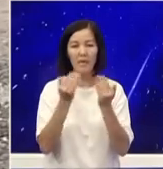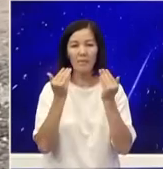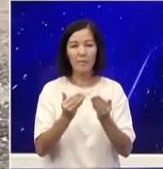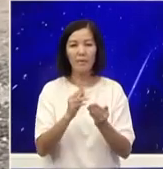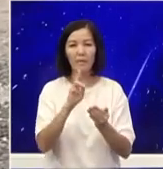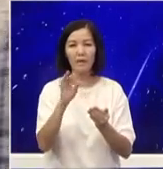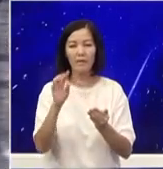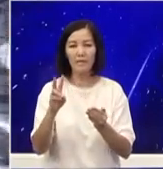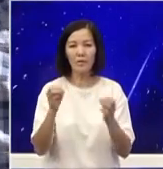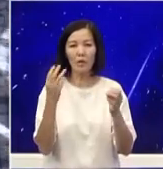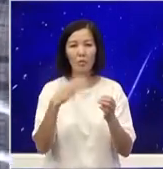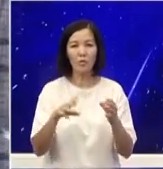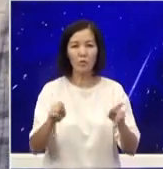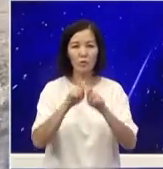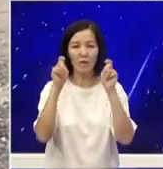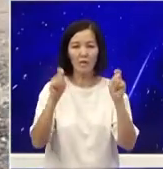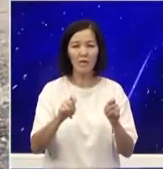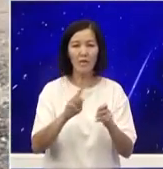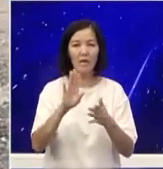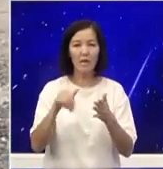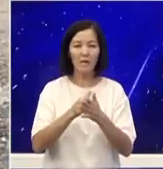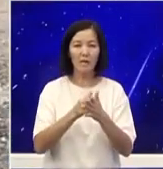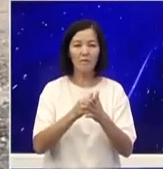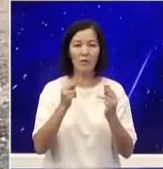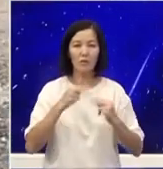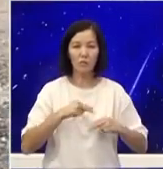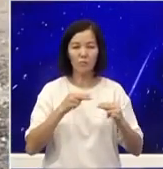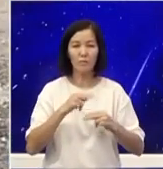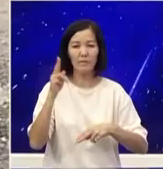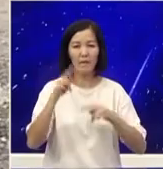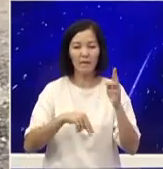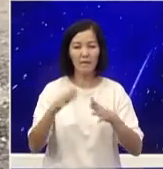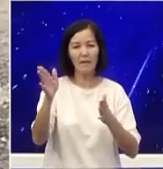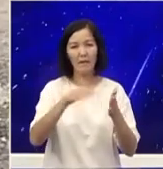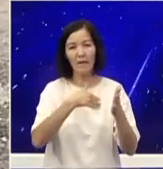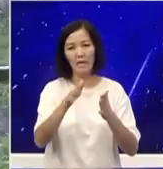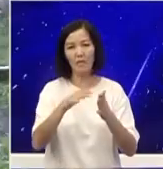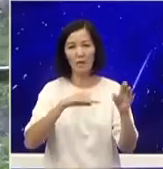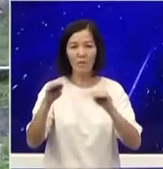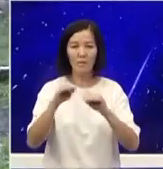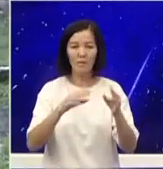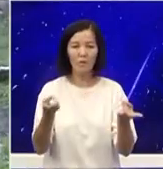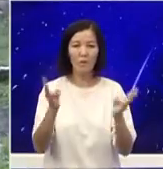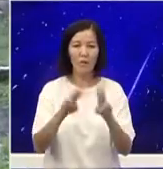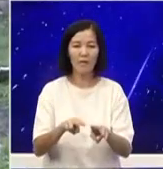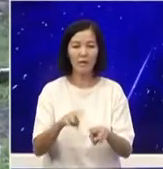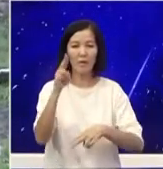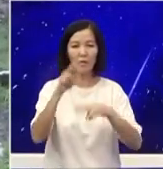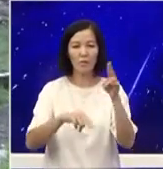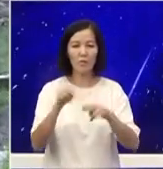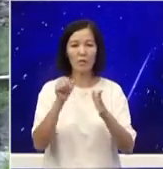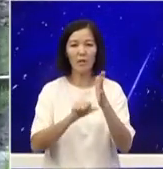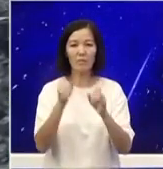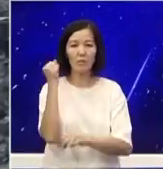күні пайдалануға бермекпіз. Негізгі жұмысты аяқтадық. Тек әрлеу мен абаттандыру қалды. Құрылыс жұмыстарына 60 адам